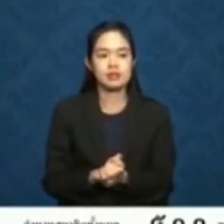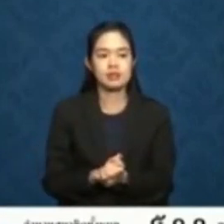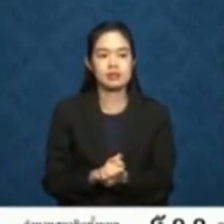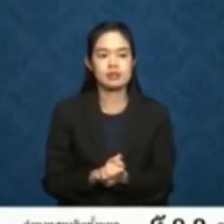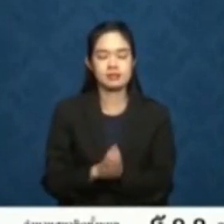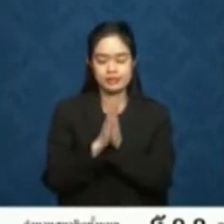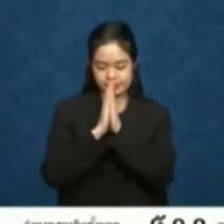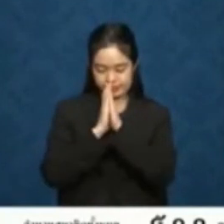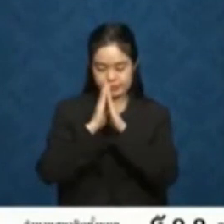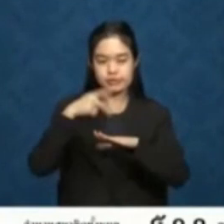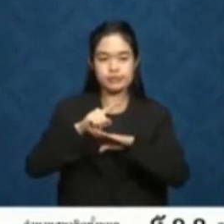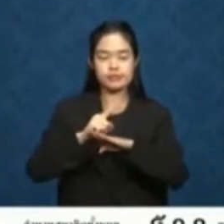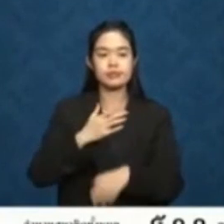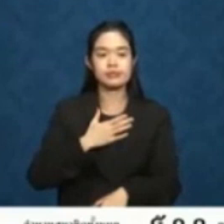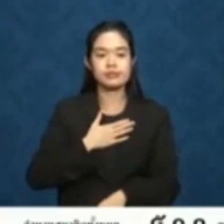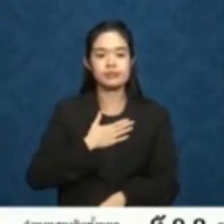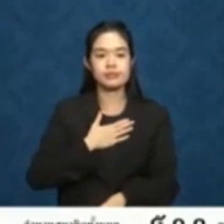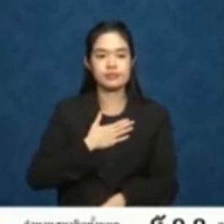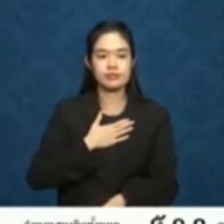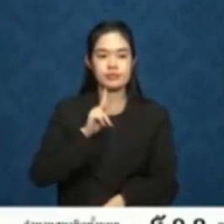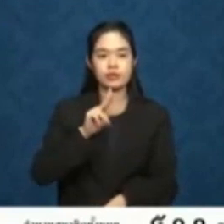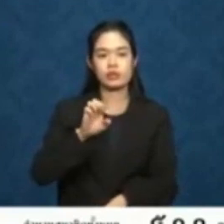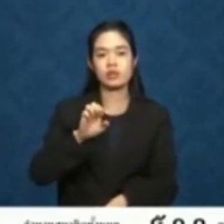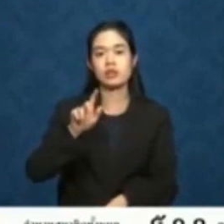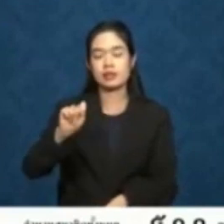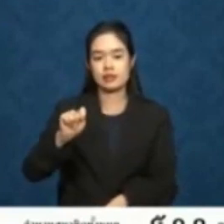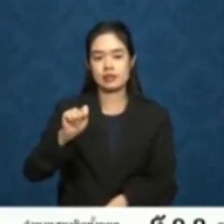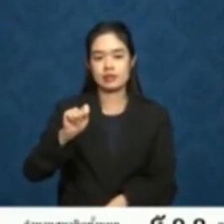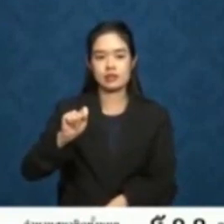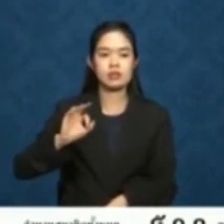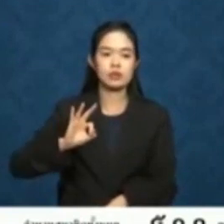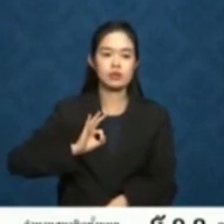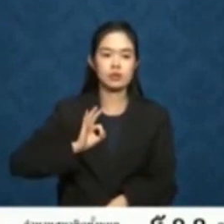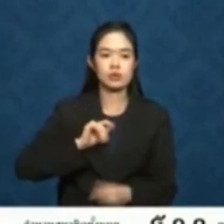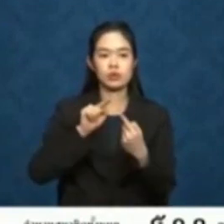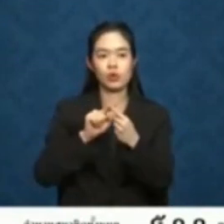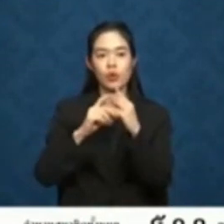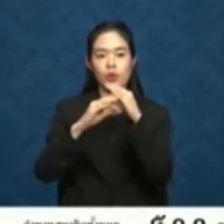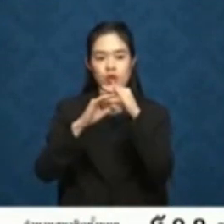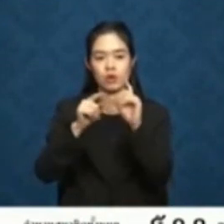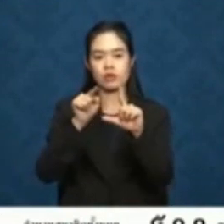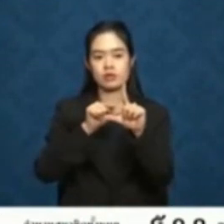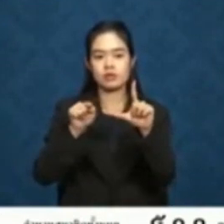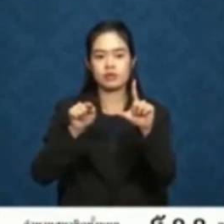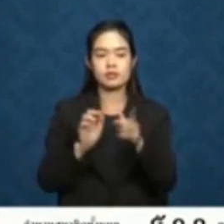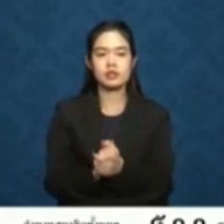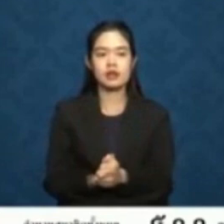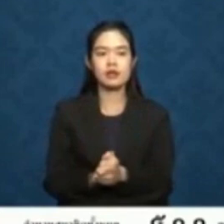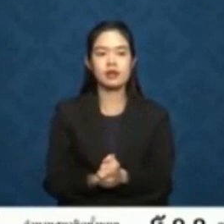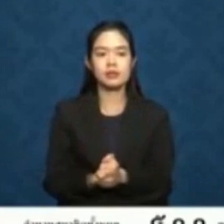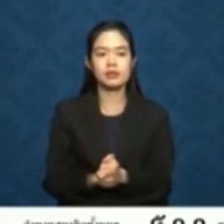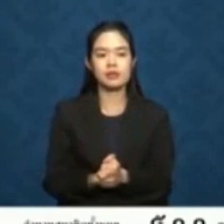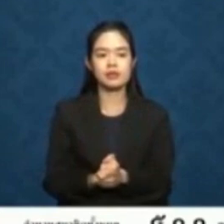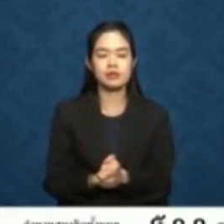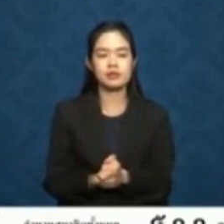ษฎรที่เคารพครับกับผมกฤตศิลปชัยผู้แทนราษฎรจังหวัดระยองพรรคก้าวไกลครับท่านประธานครับ